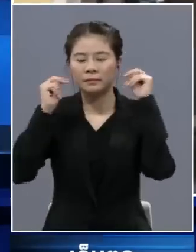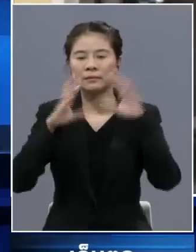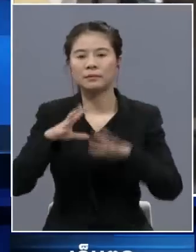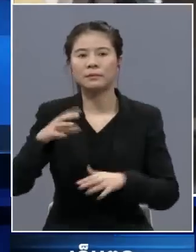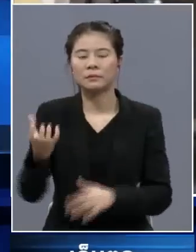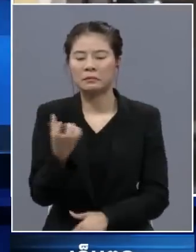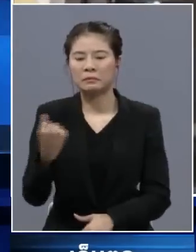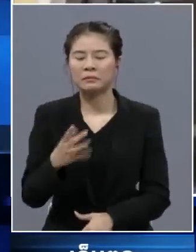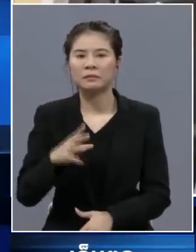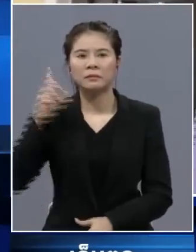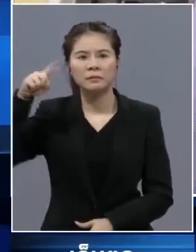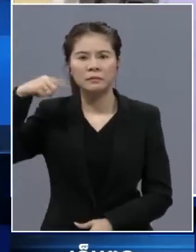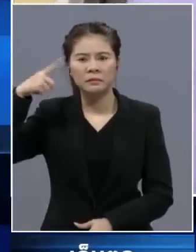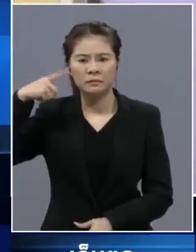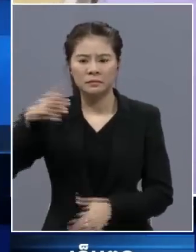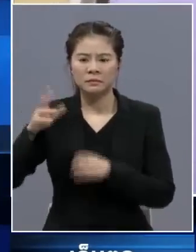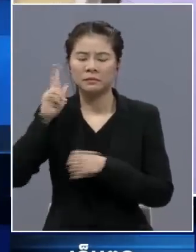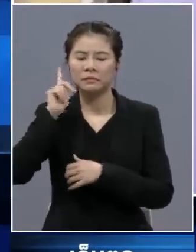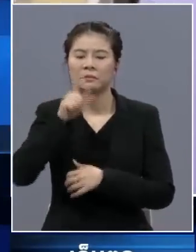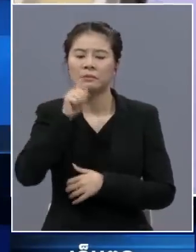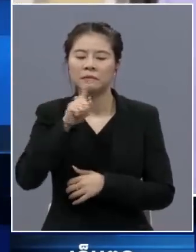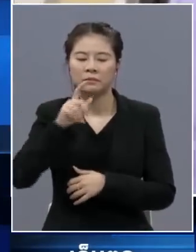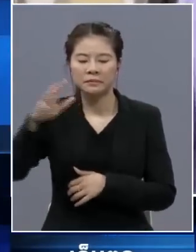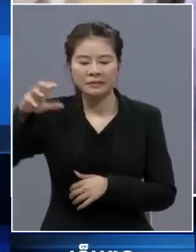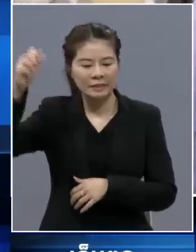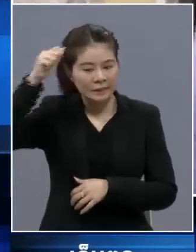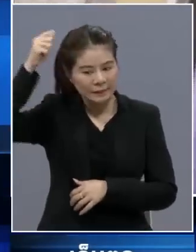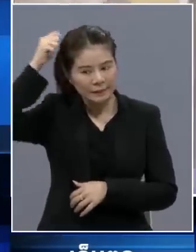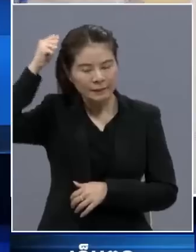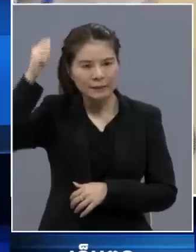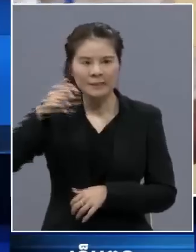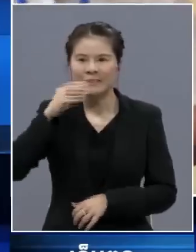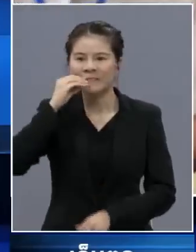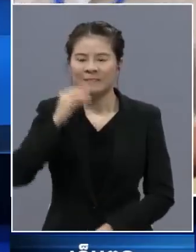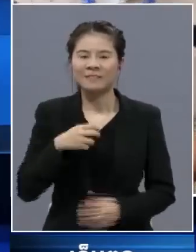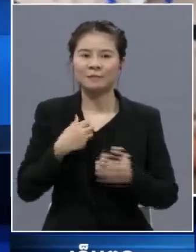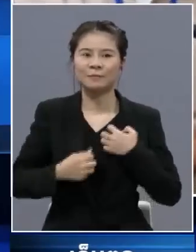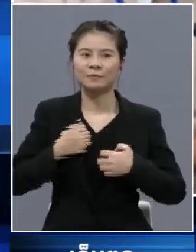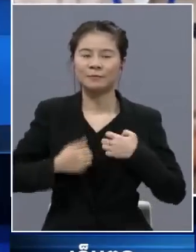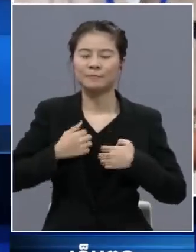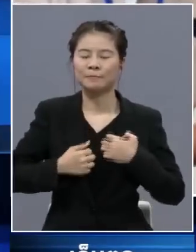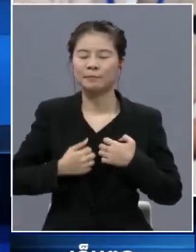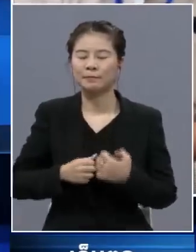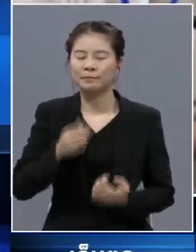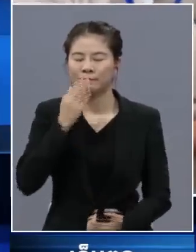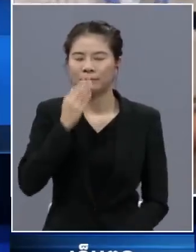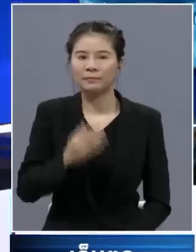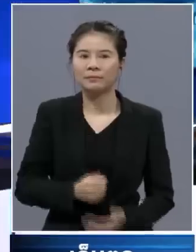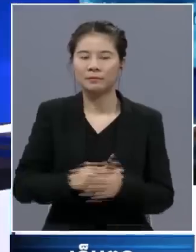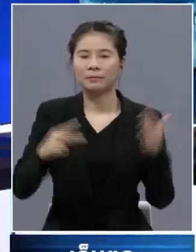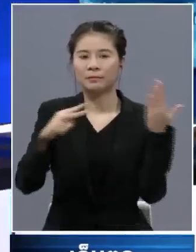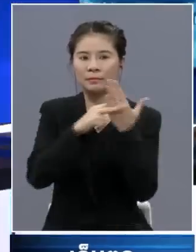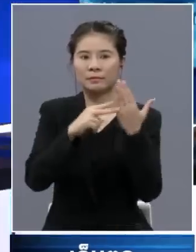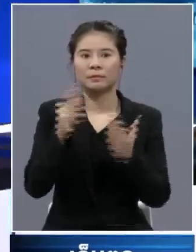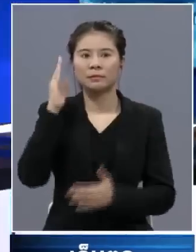ต่ถ้าก็เป็นอย่างนี้นะด้วยความเอ็นดูข่าวนะ นี่ก็กัดฟันเลยนะตอนแรกยิ้มๆอยู่ดีๆพอถามเรื่องนี้ปุ๊บปฏิเสธทันทีเลยนะครับพักกันครู่นึงครับช่วง